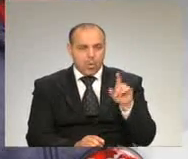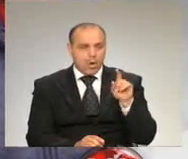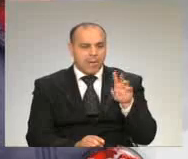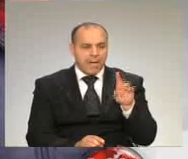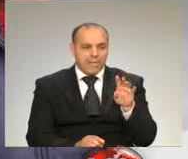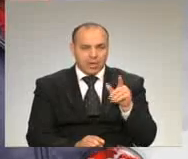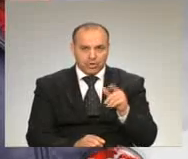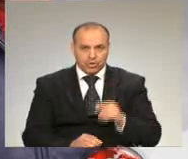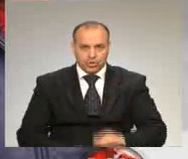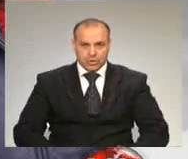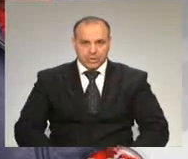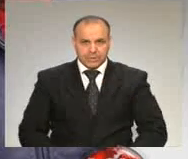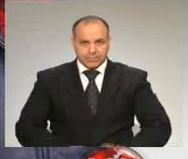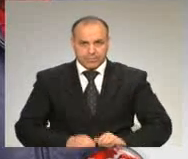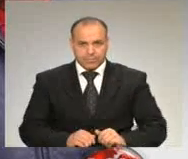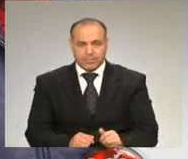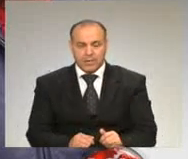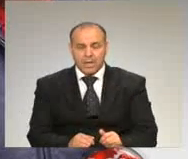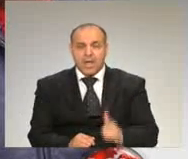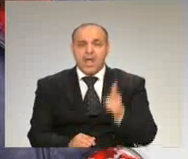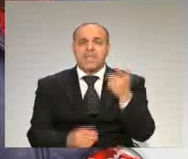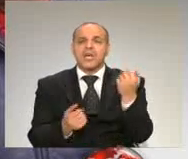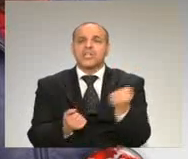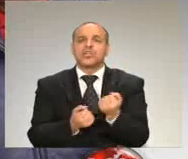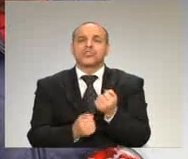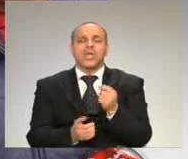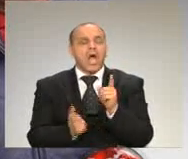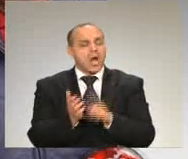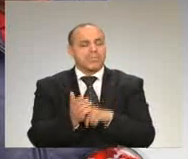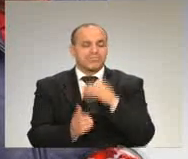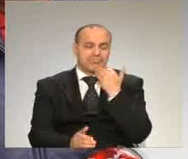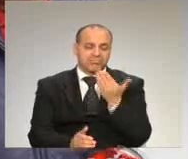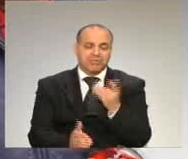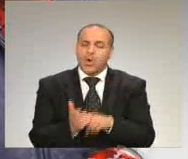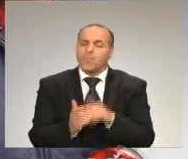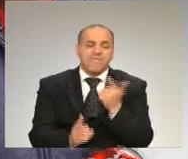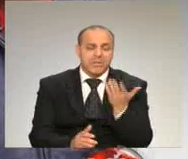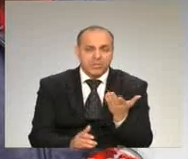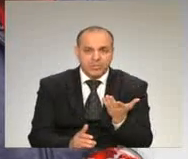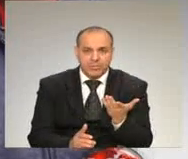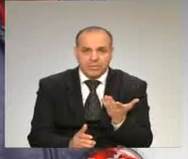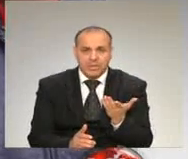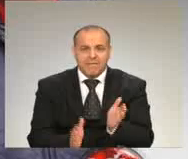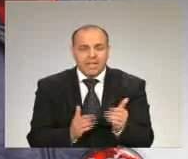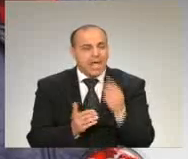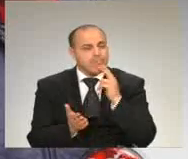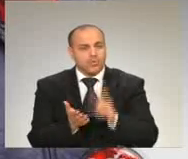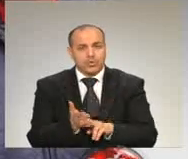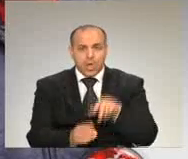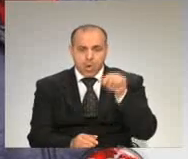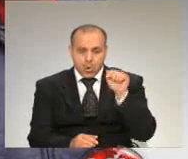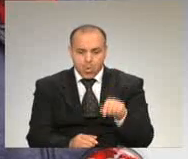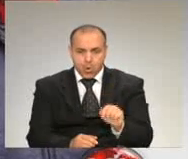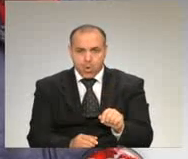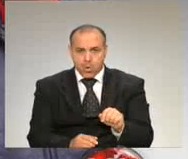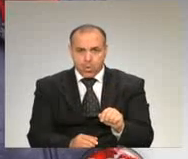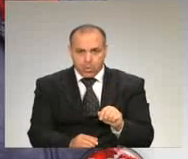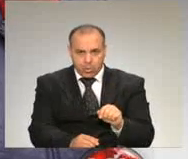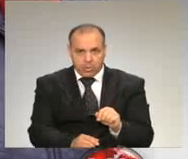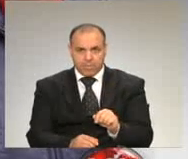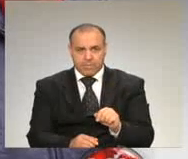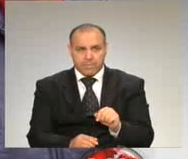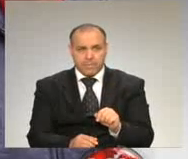15 ديسمبر 2014. الشركات اللي تنشط بطريقة غير قانونية وغير شرعية في القطاع، واللي اليوم افتكت جزء كبير